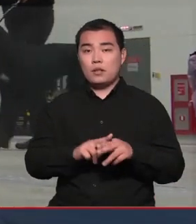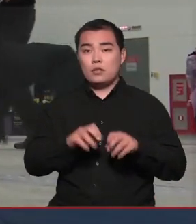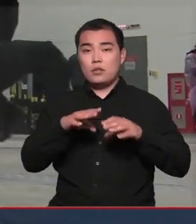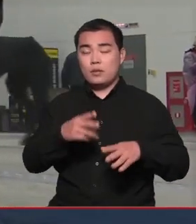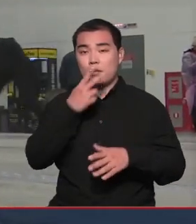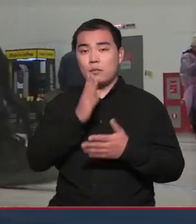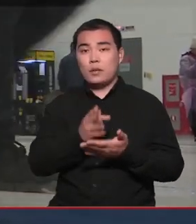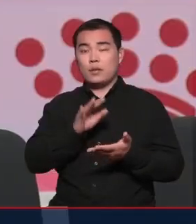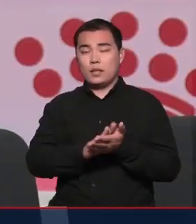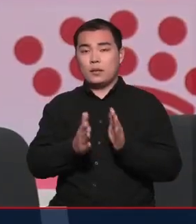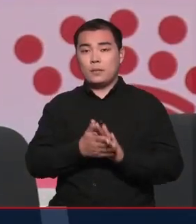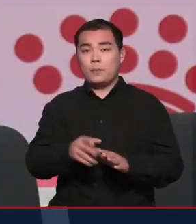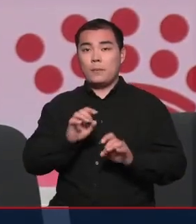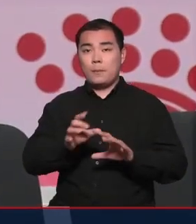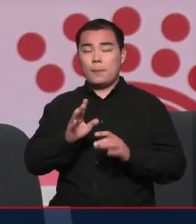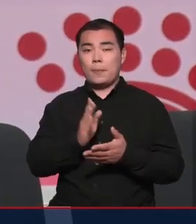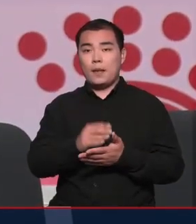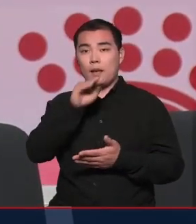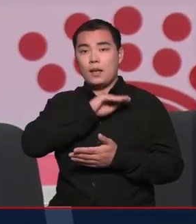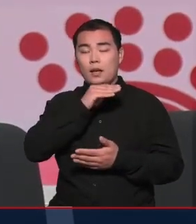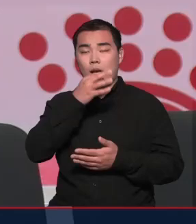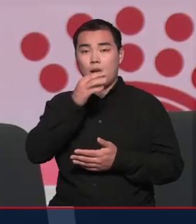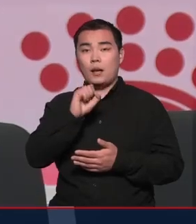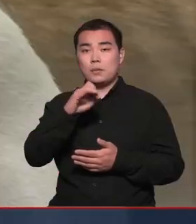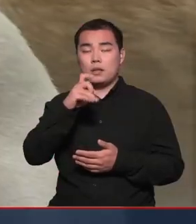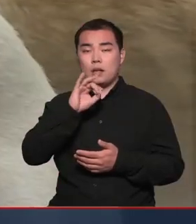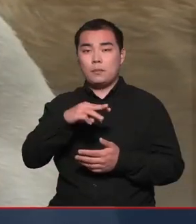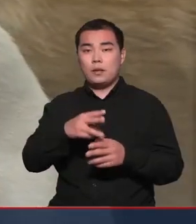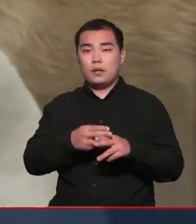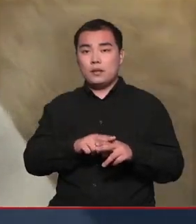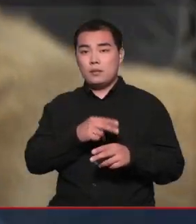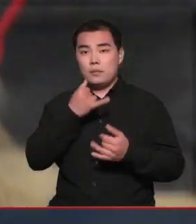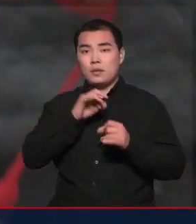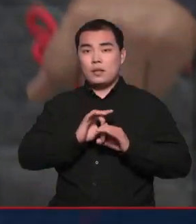и сделают заключение. К слову, заседание экспертов в Амстердаме по этому поводу